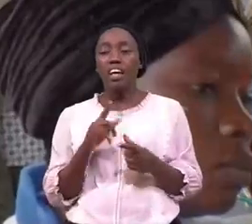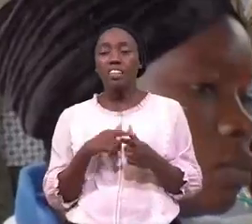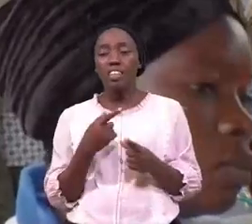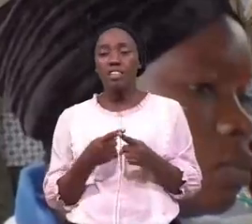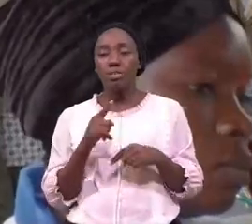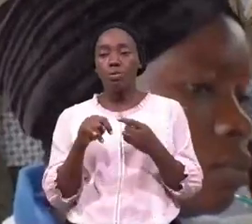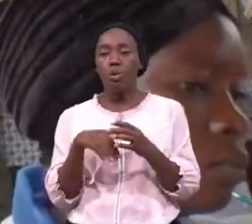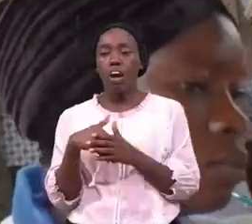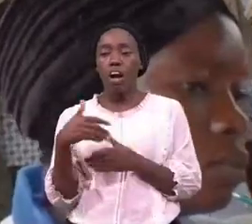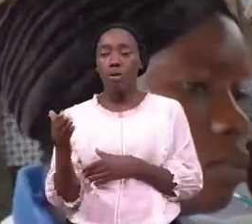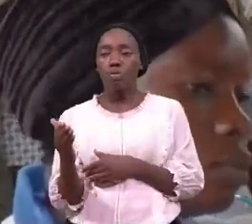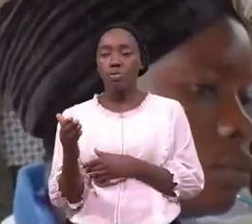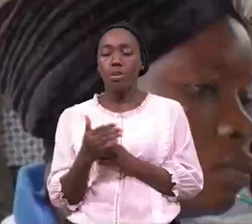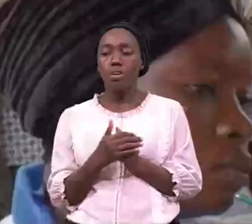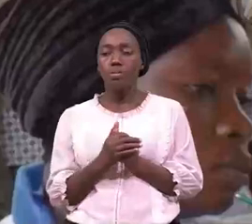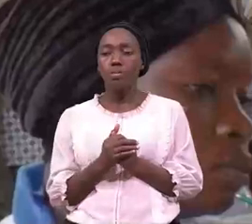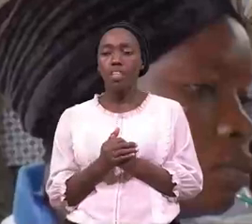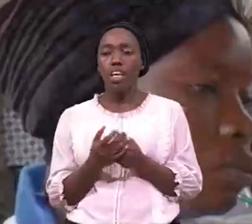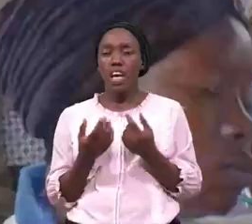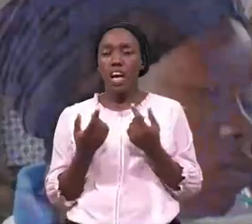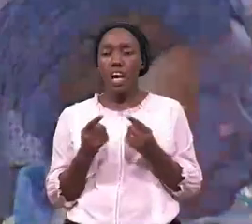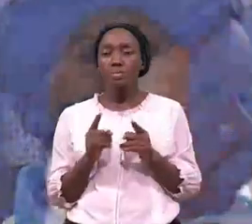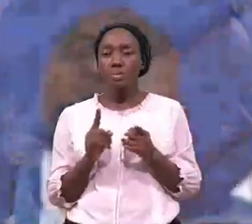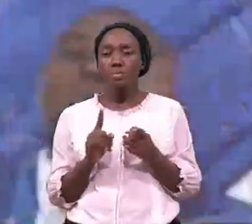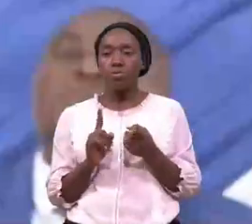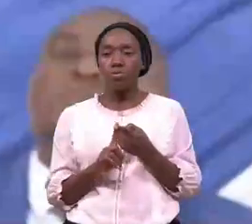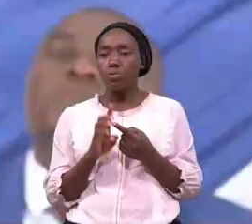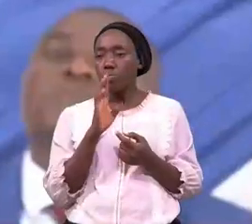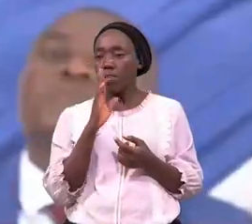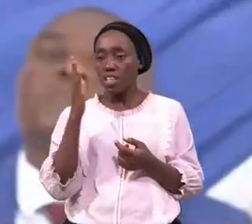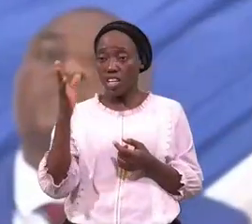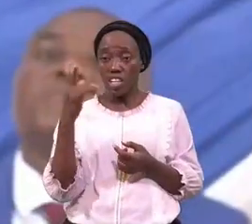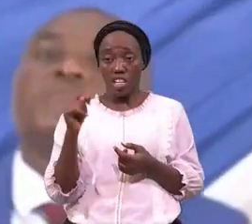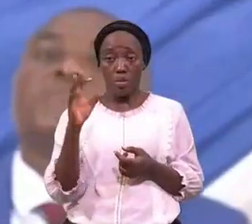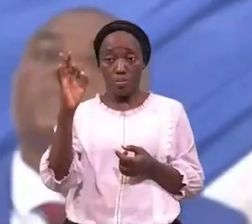Et vous sortez. Et je suis là avec vous.